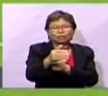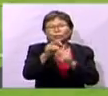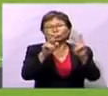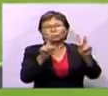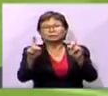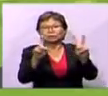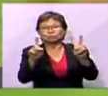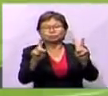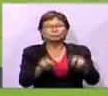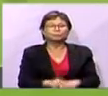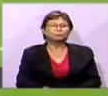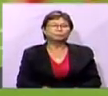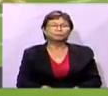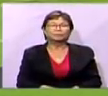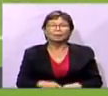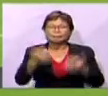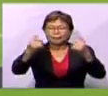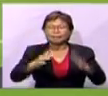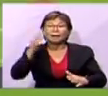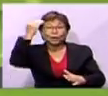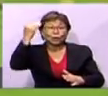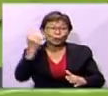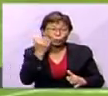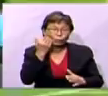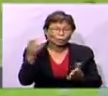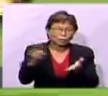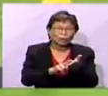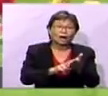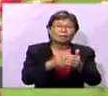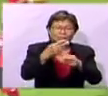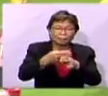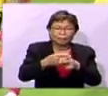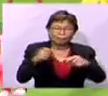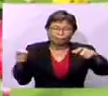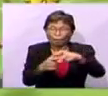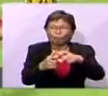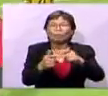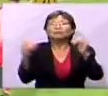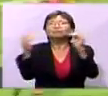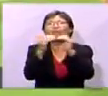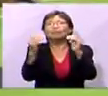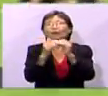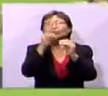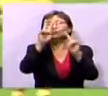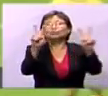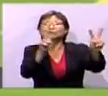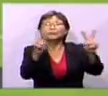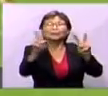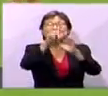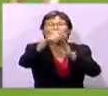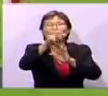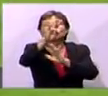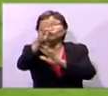2-1. Dong Yoon sekali lagi mencetak nama selaku penjaring untuk kembali menyamakan kedudukan dua sama pada